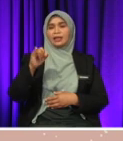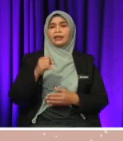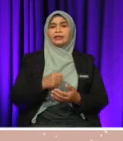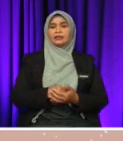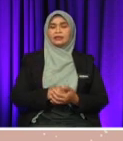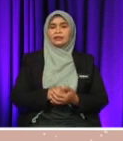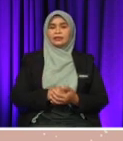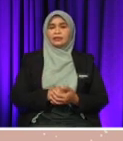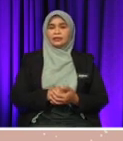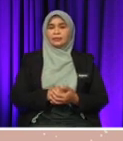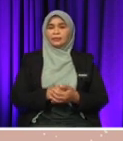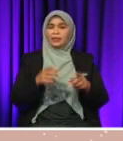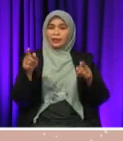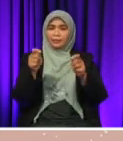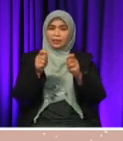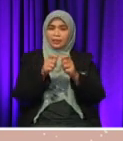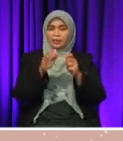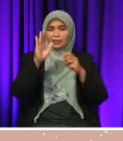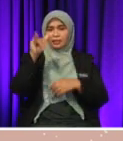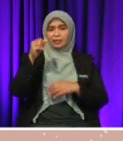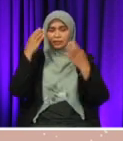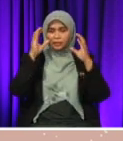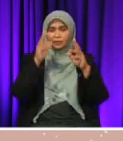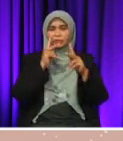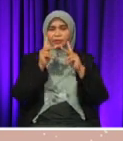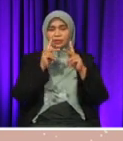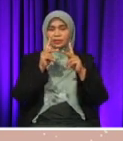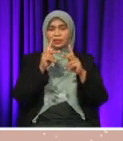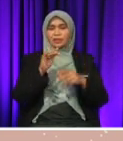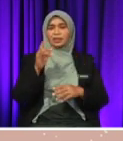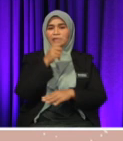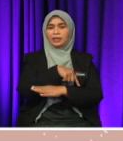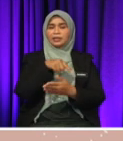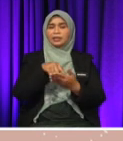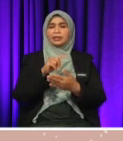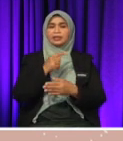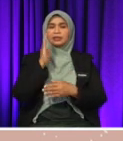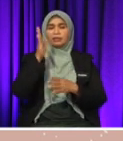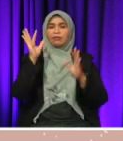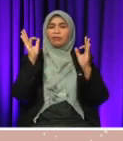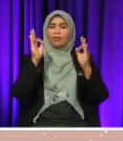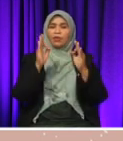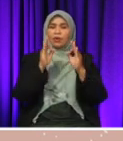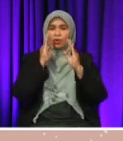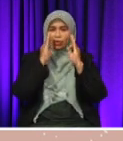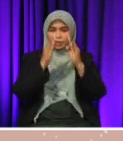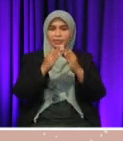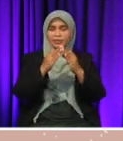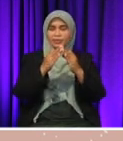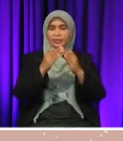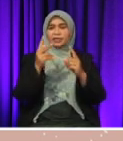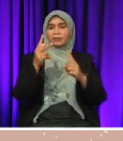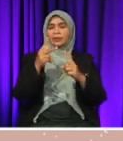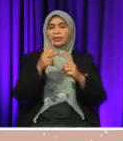4 dan tingkatan 5 seperti yang Ibu katakan hari ini kita akan fokus kepada puisi modern murid-murid semua sudah tahu